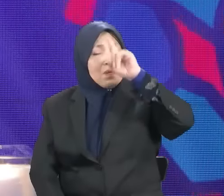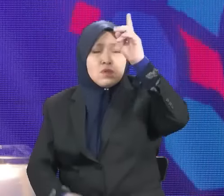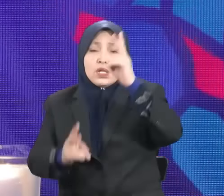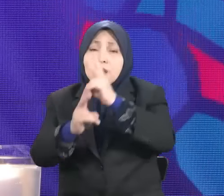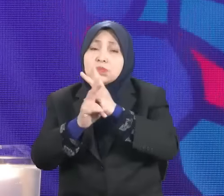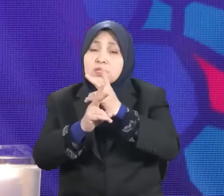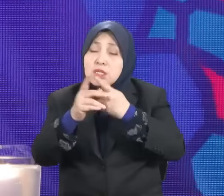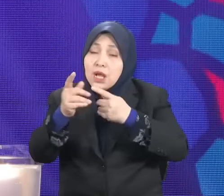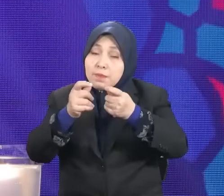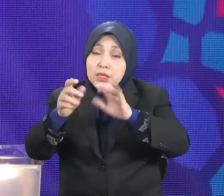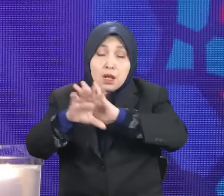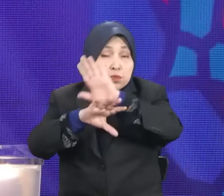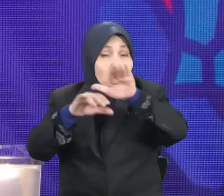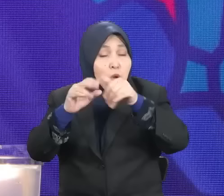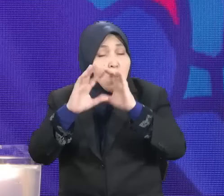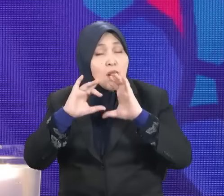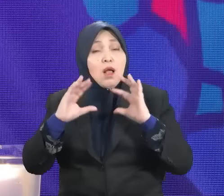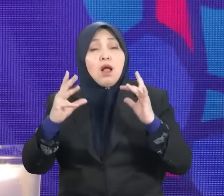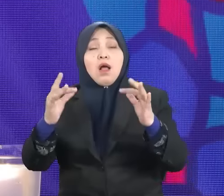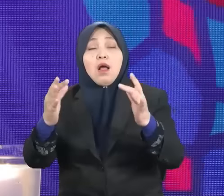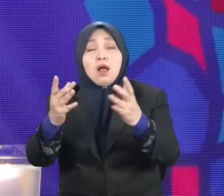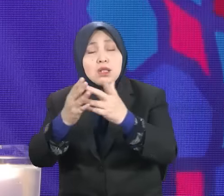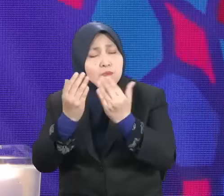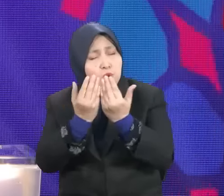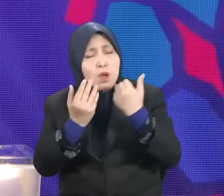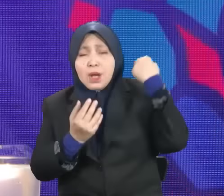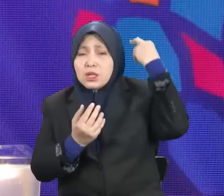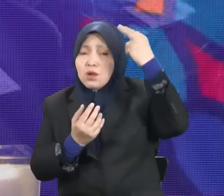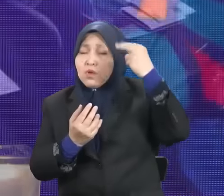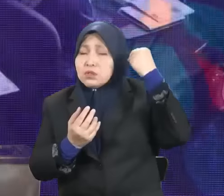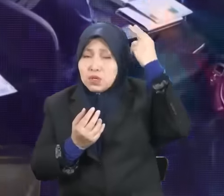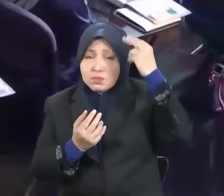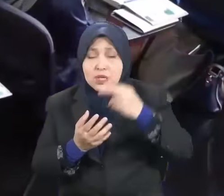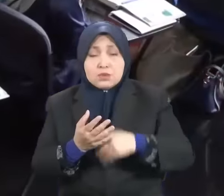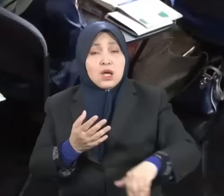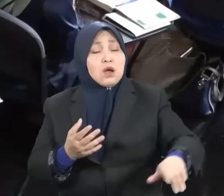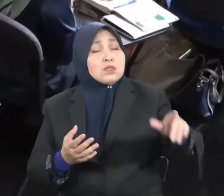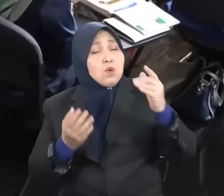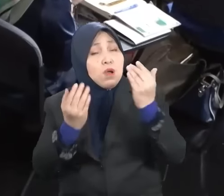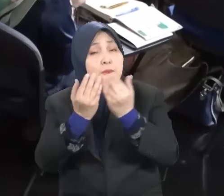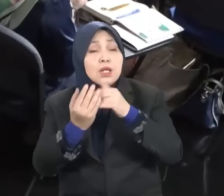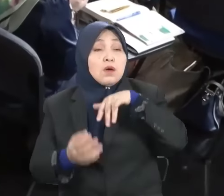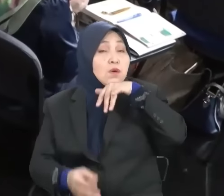alhamdulillahirobbilalamin washolatu wassalamu ala asrofil anbiya'il musalin